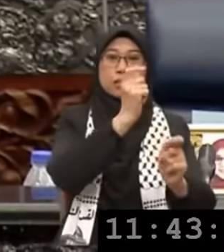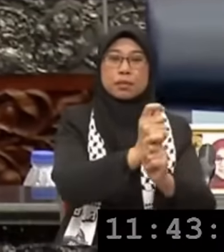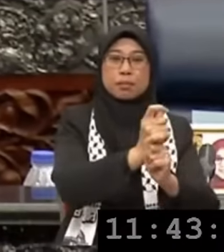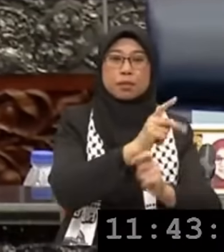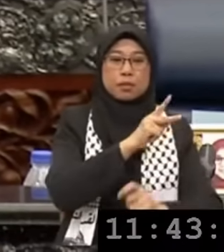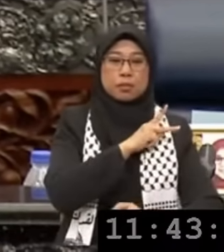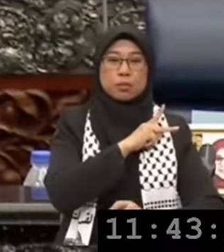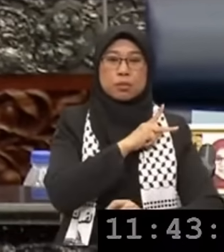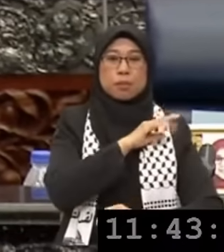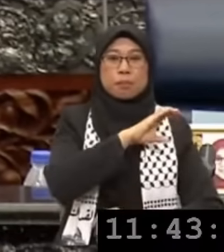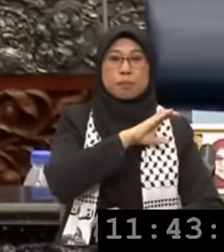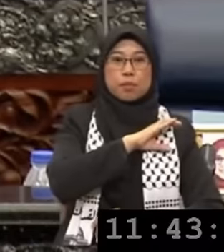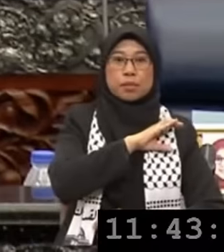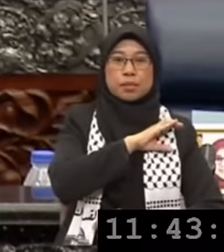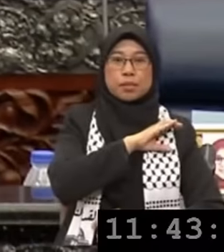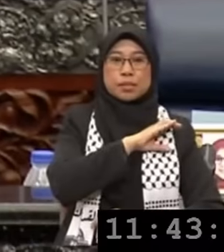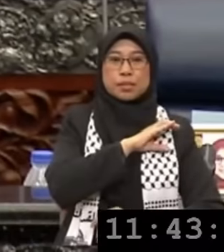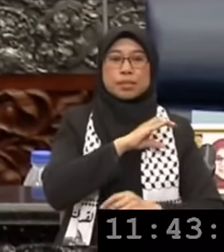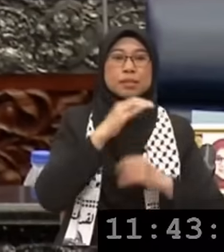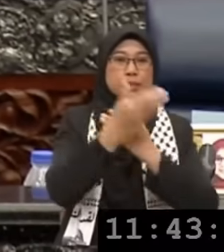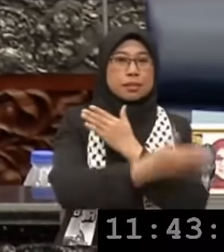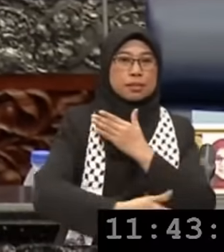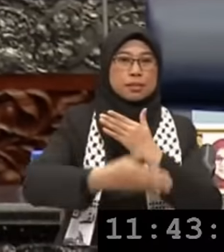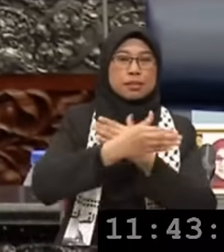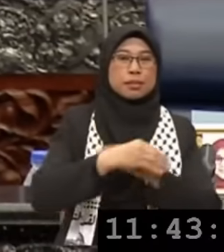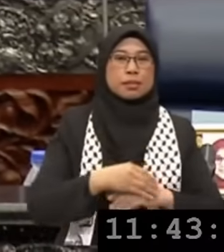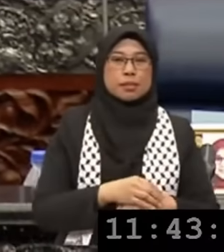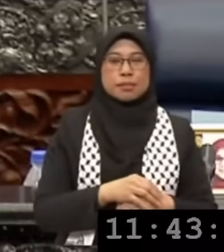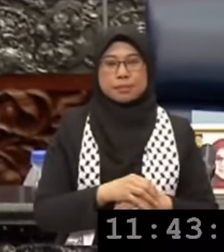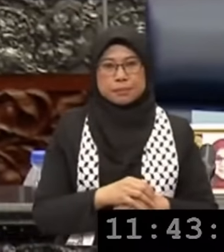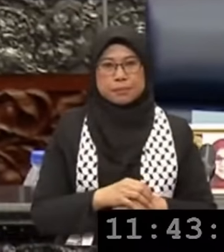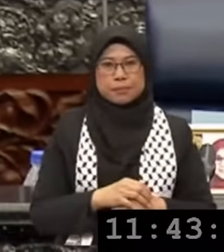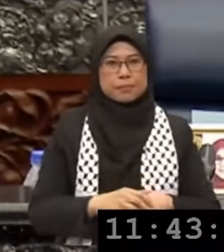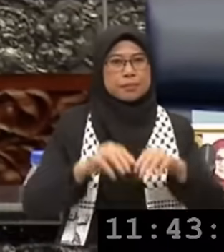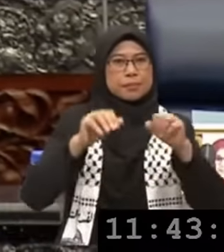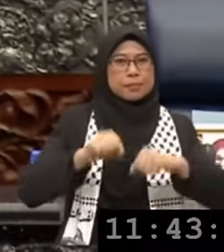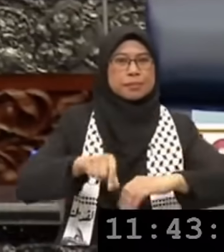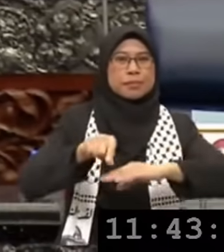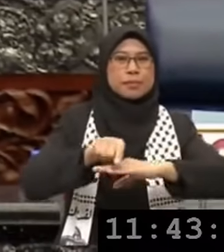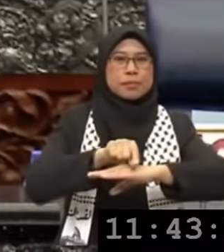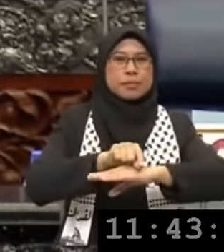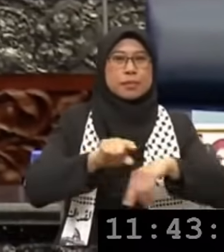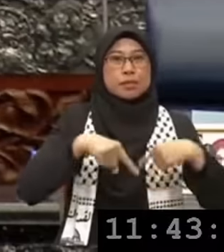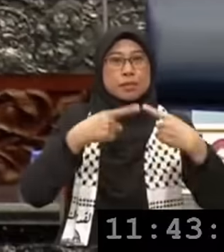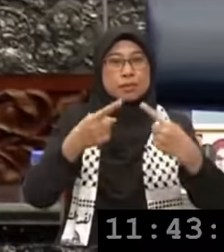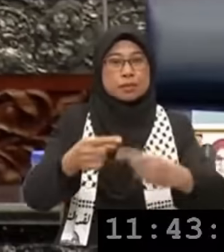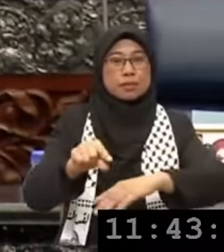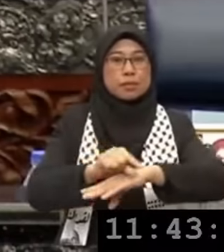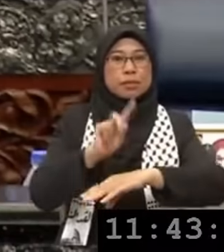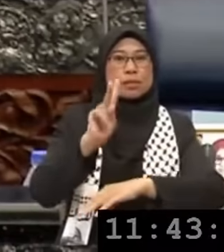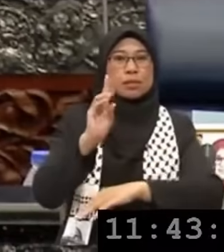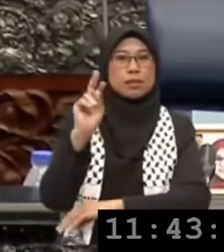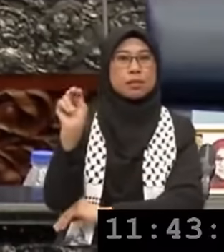polis negara igso Inspector general standing order yang boleh digunakan atau sedang digunakan oleh